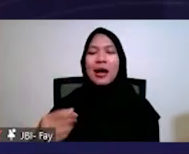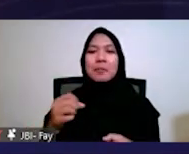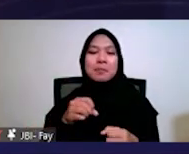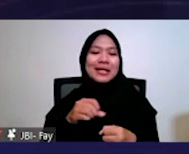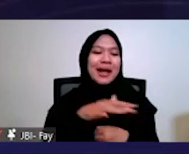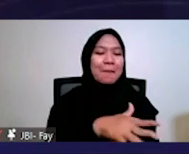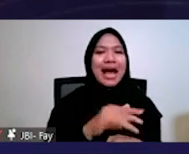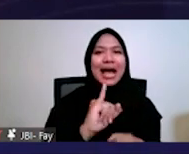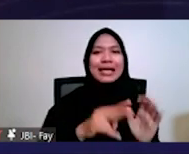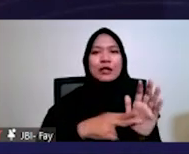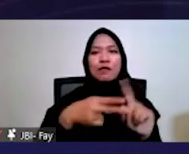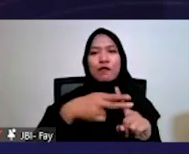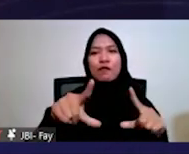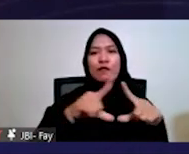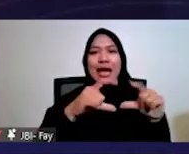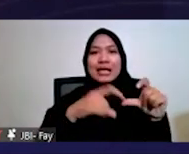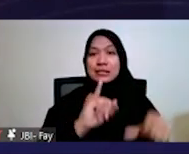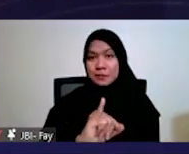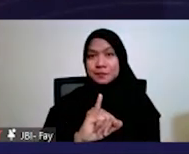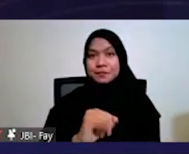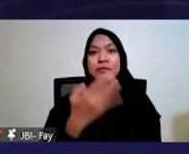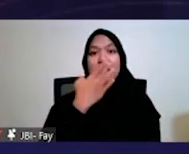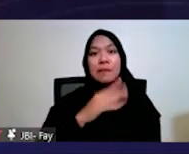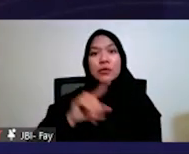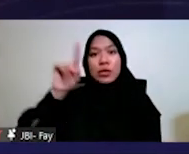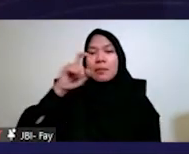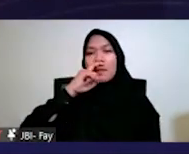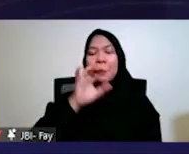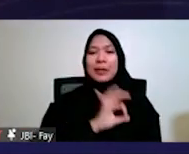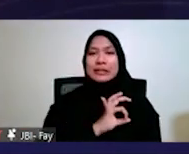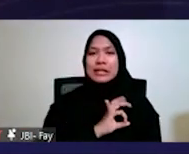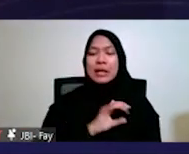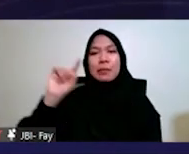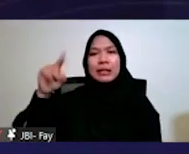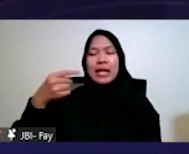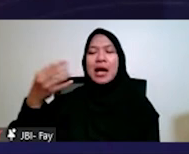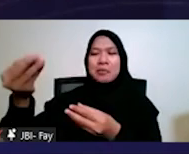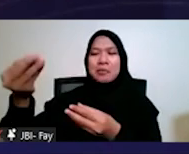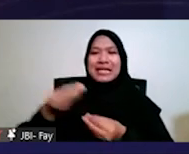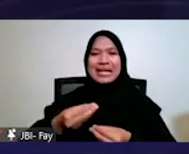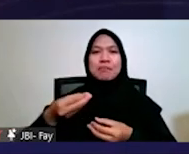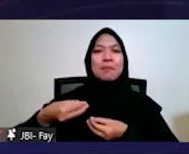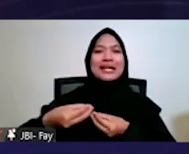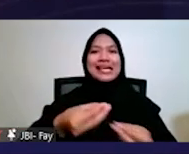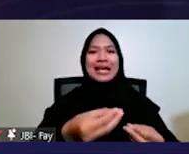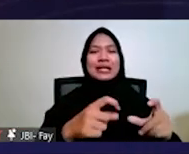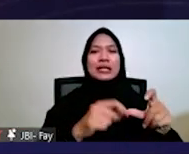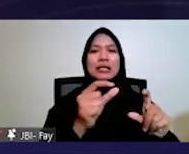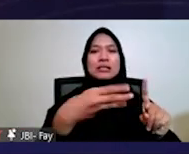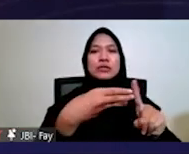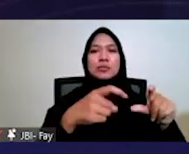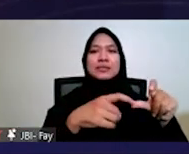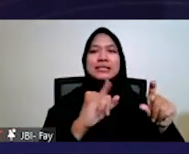inflasi nah Alhamdulillah bapak presiden pemerintah memberikan subsidi kepada pertama